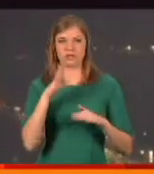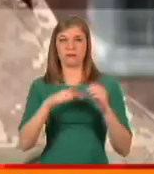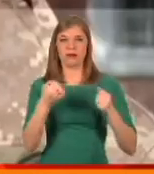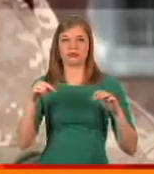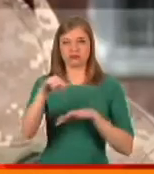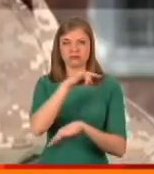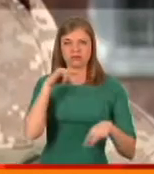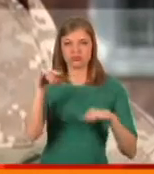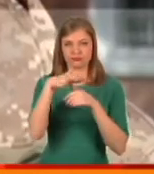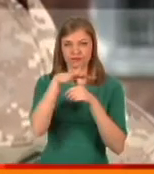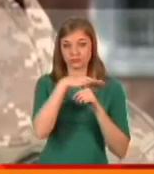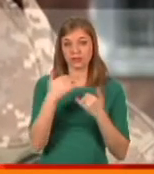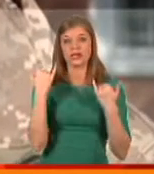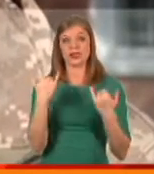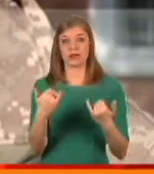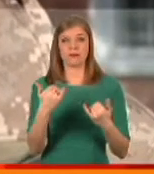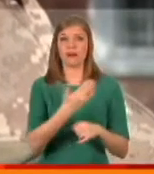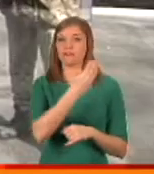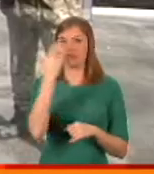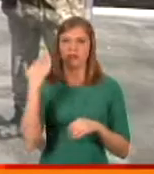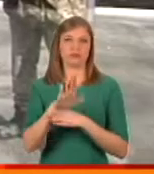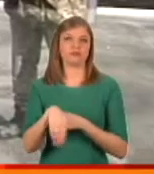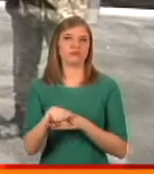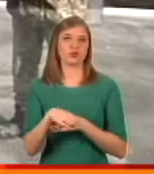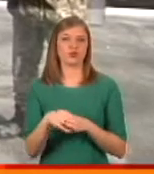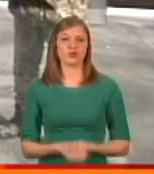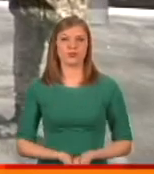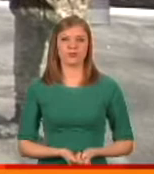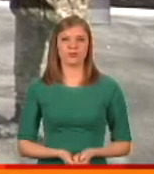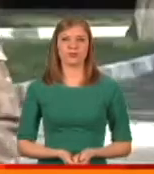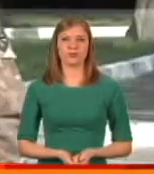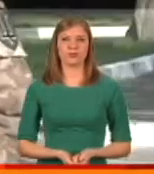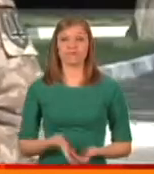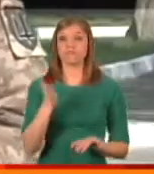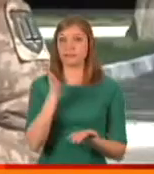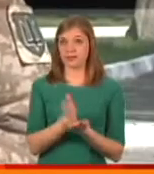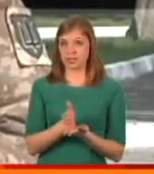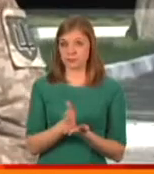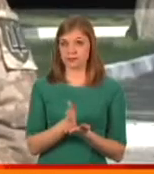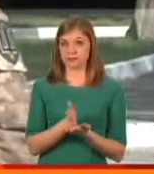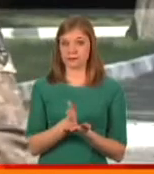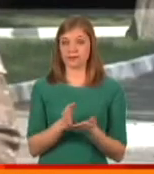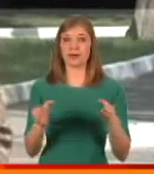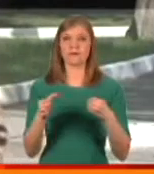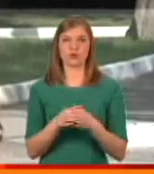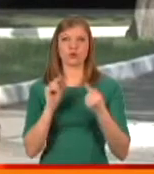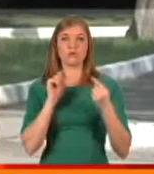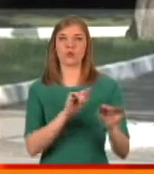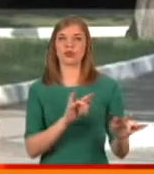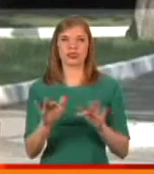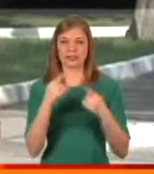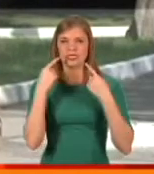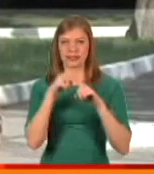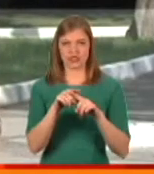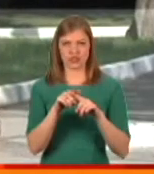безпілотники. Тепер же у небі над зброярнею порожня. Є підрозділ протидії технічним